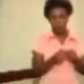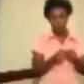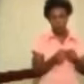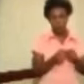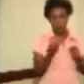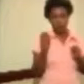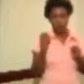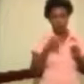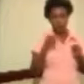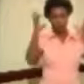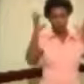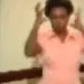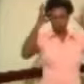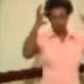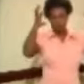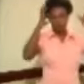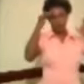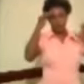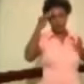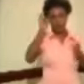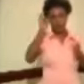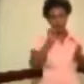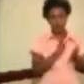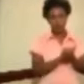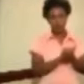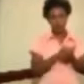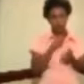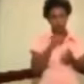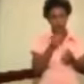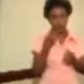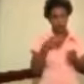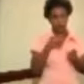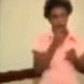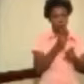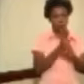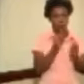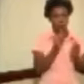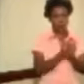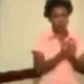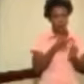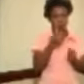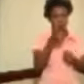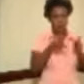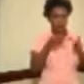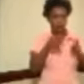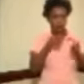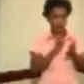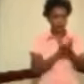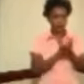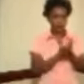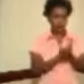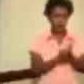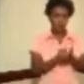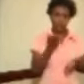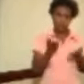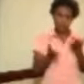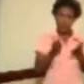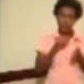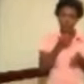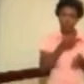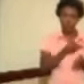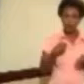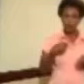et de commercialisation de Haïti faible par rapport aux 14 partenaires de la CARICOM. Qui donc, ils n'ont pas voulu